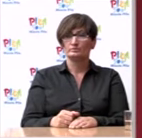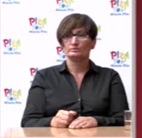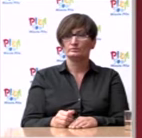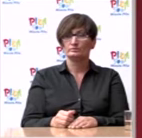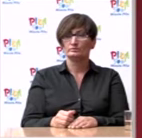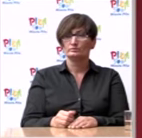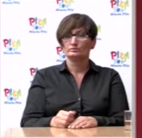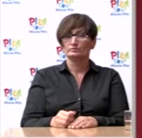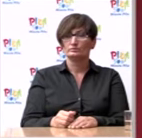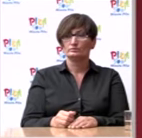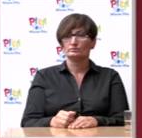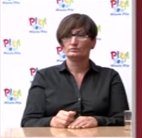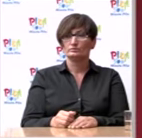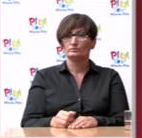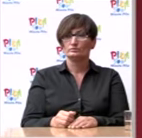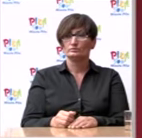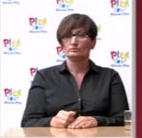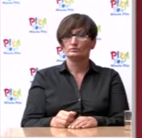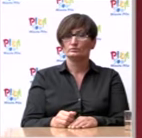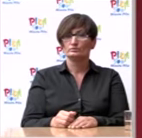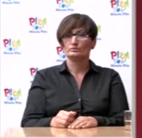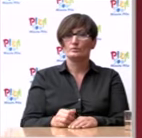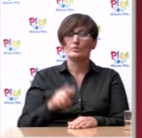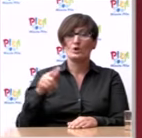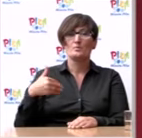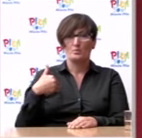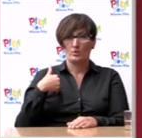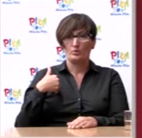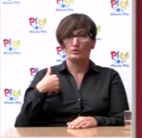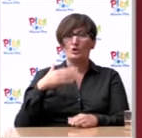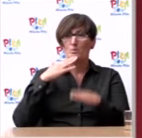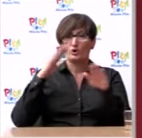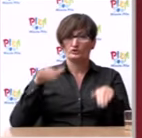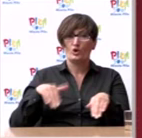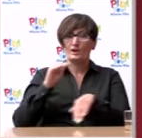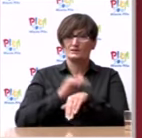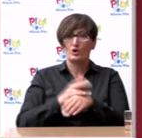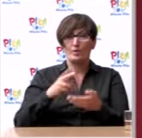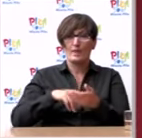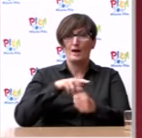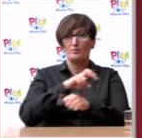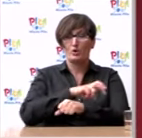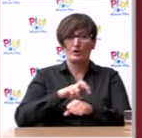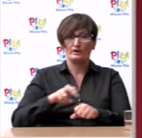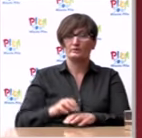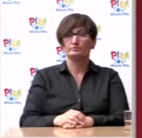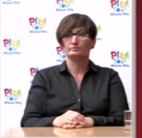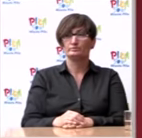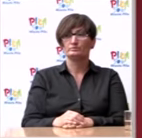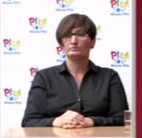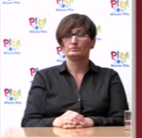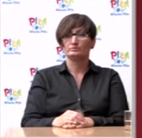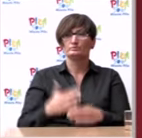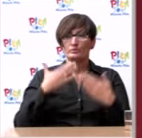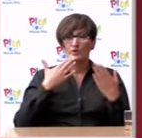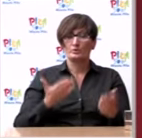etapie pozwolenia na budowę, uzgodni ten projekt konserwator zabytków już w trybie pozwolenia na budowę. Dziękuję